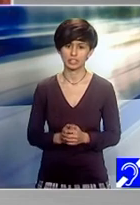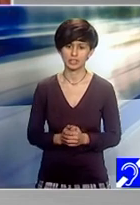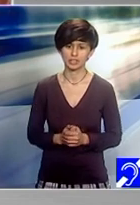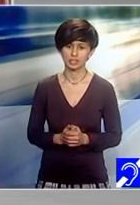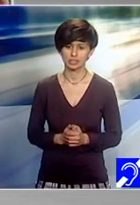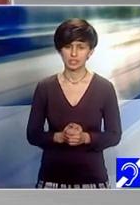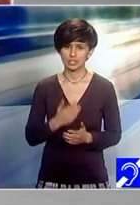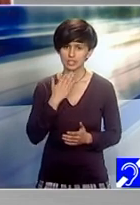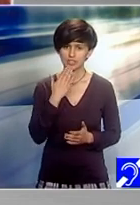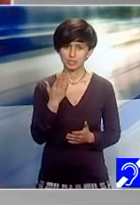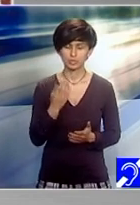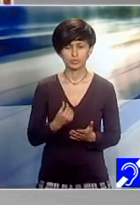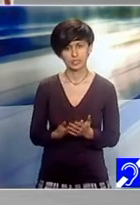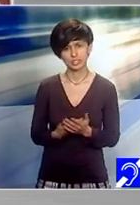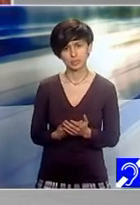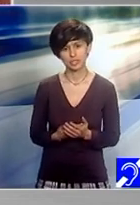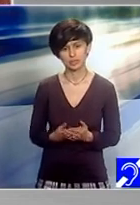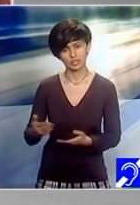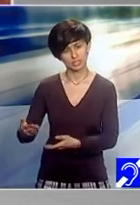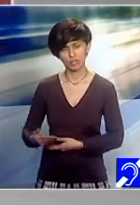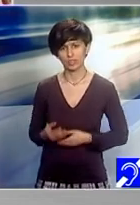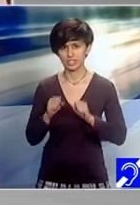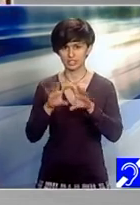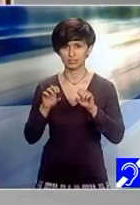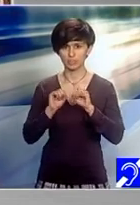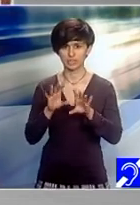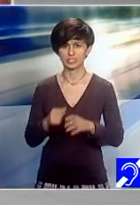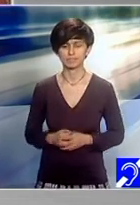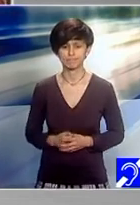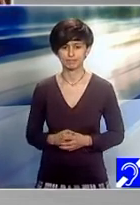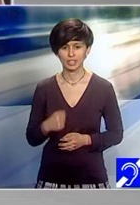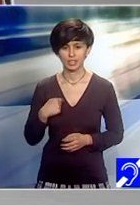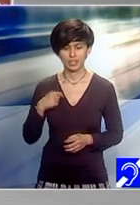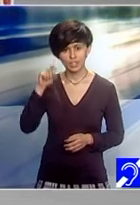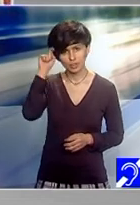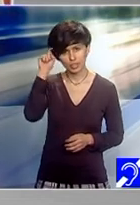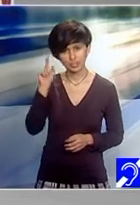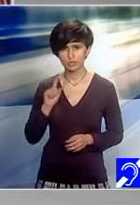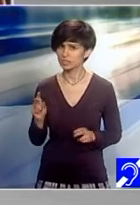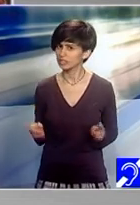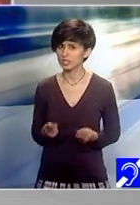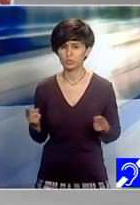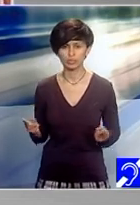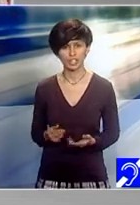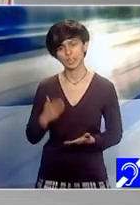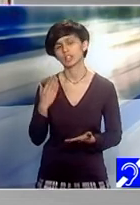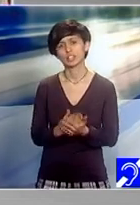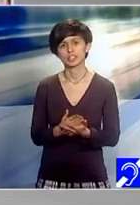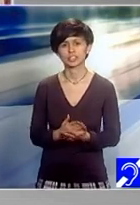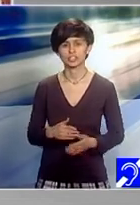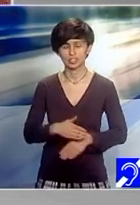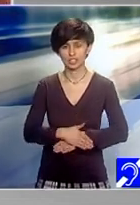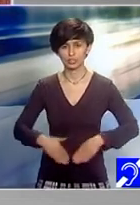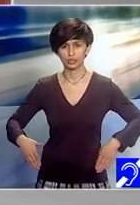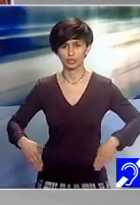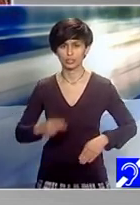de vorbă cu noi. Cred că nu va fi deloc ușoară decizia juriului, având în vedere prestațiile artistice deosebite pe care le-am văzut la